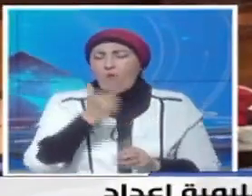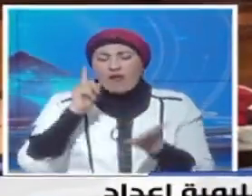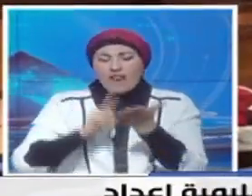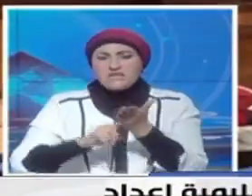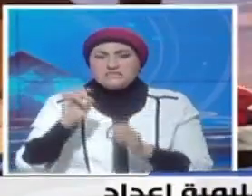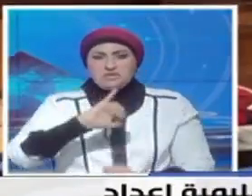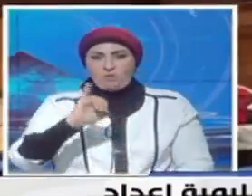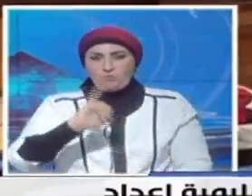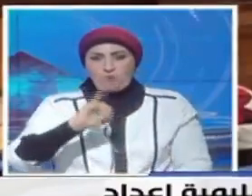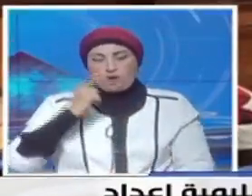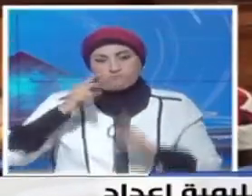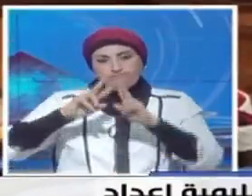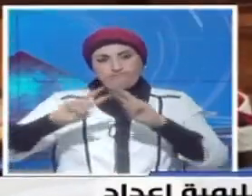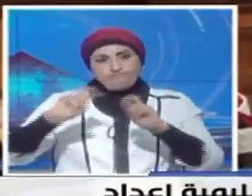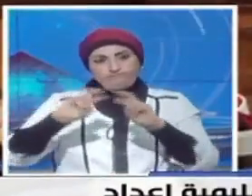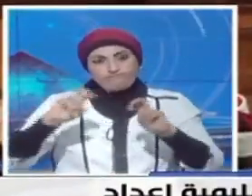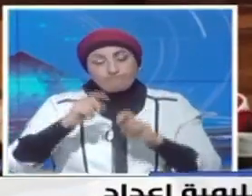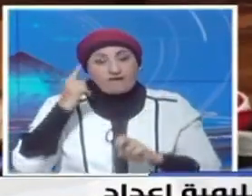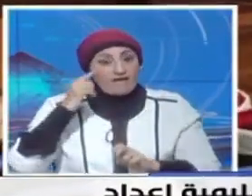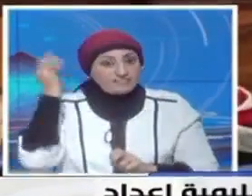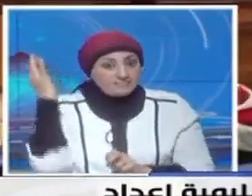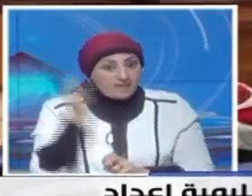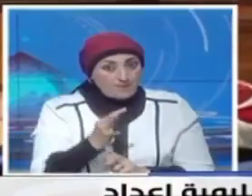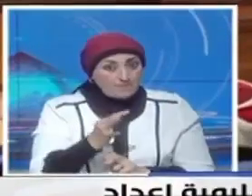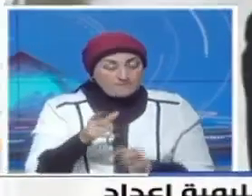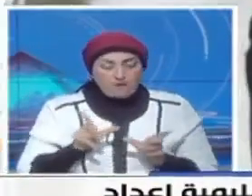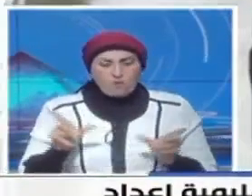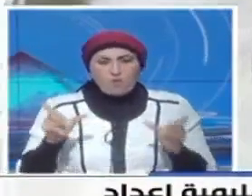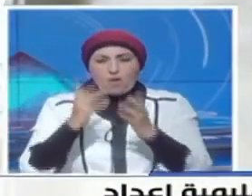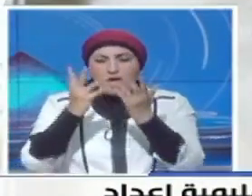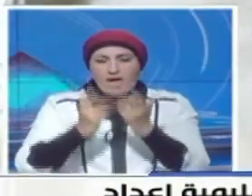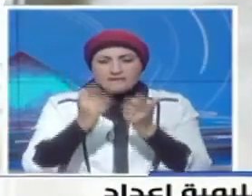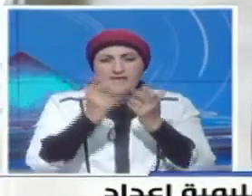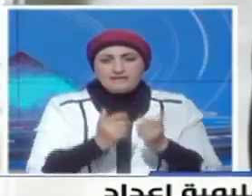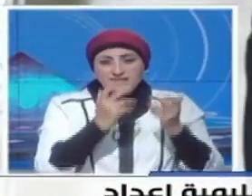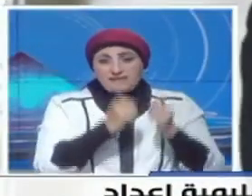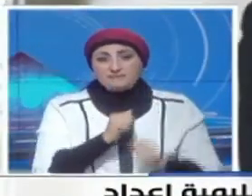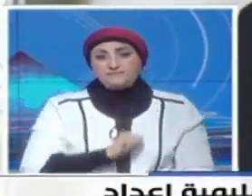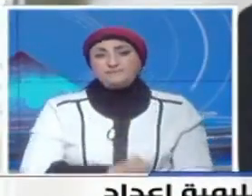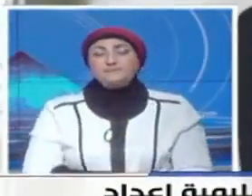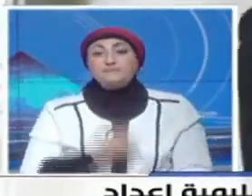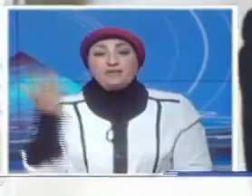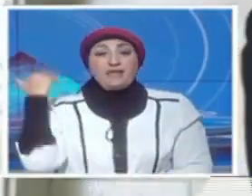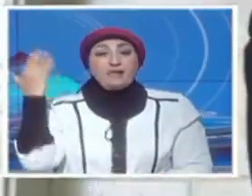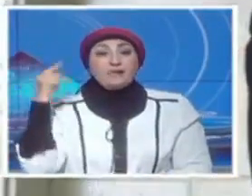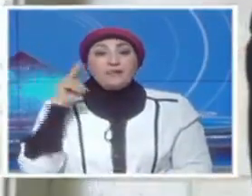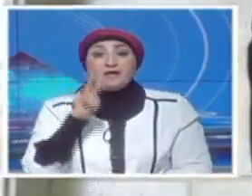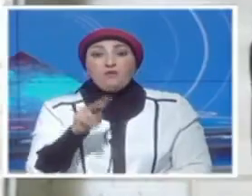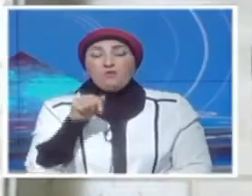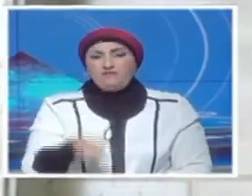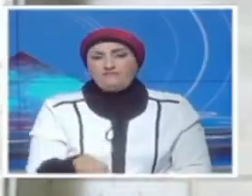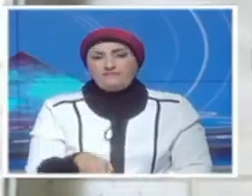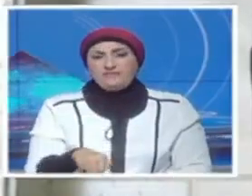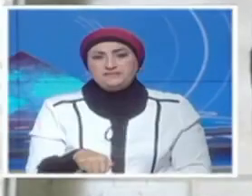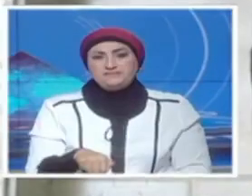التأكيد على تحري الدقة التامة أثناء الحصر. قدرنا نخلص بعض الملفات من هذا التقنين، ولكن قابلتنا بعض